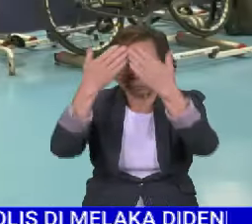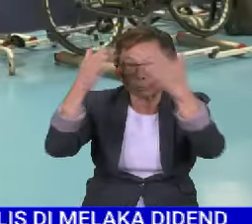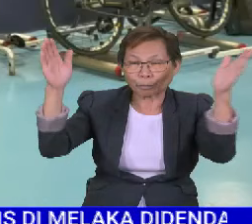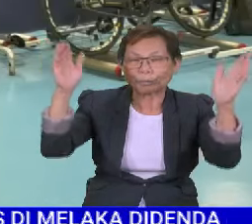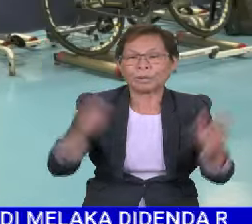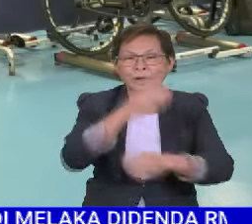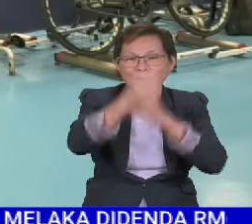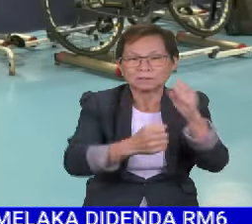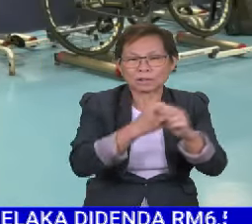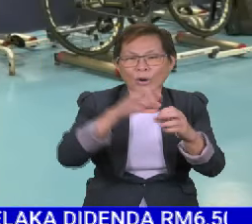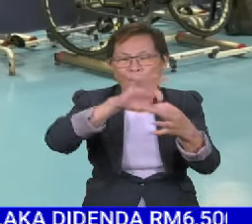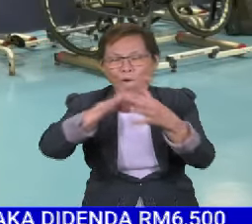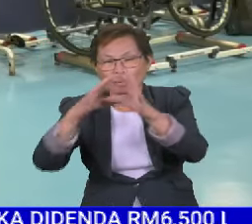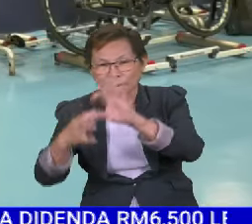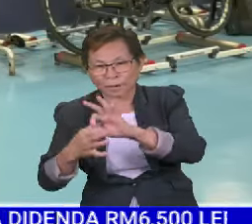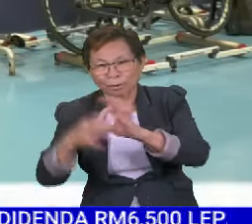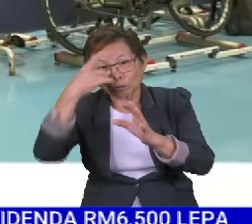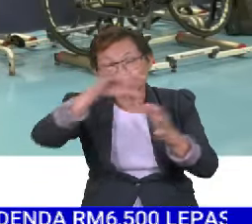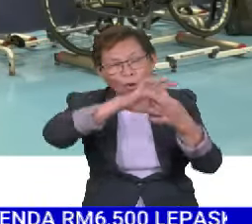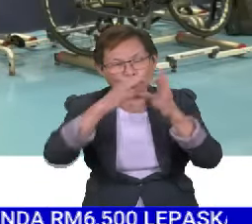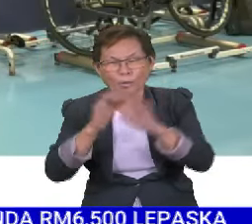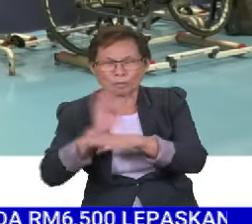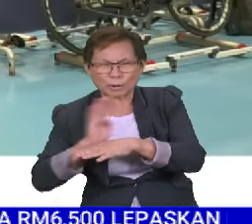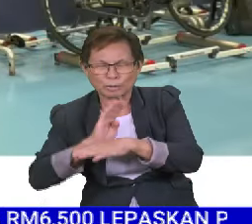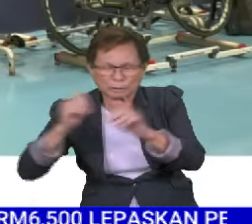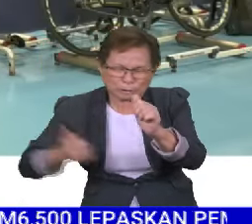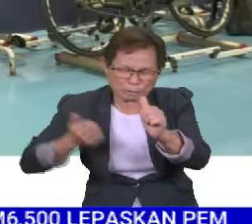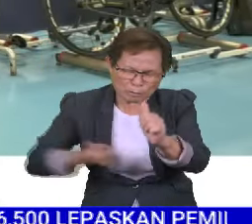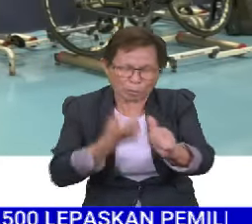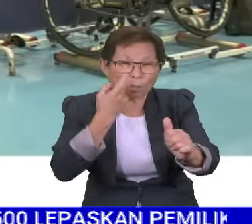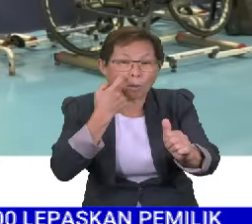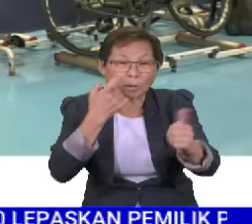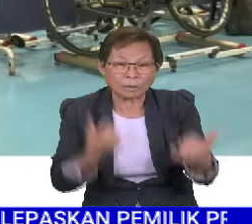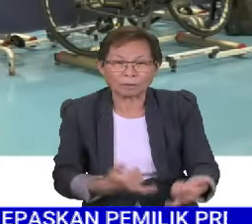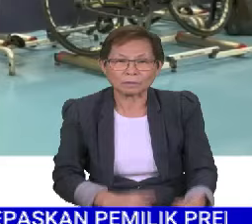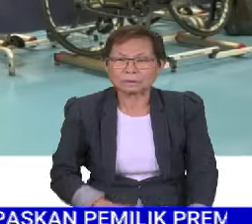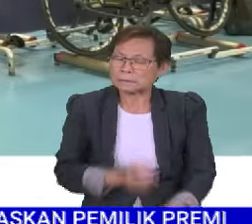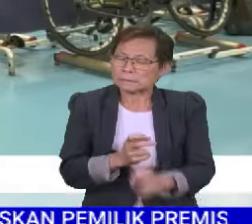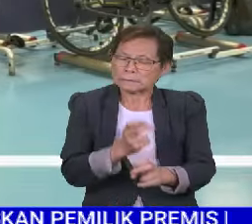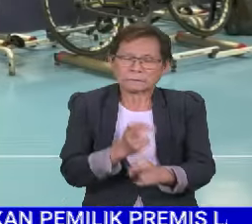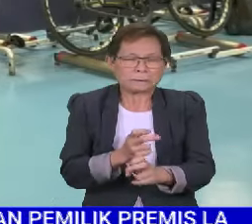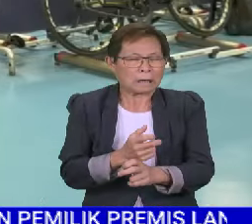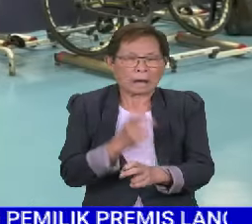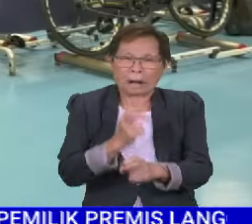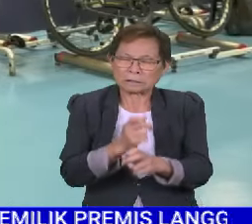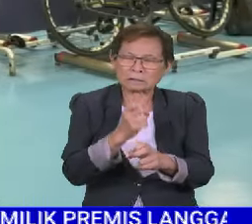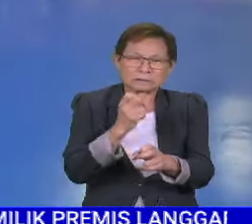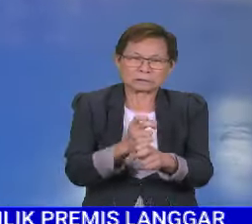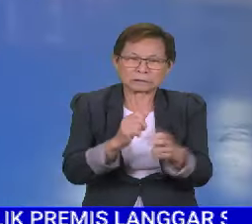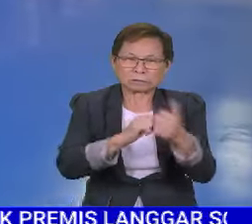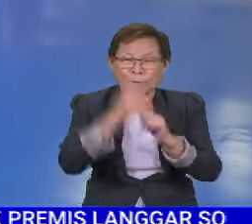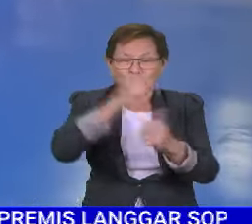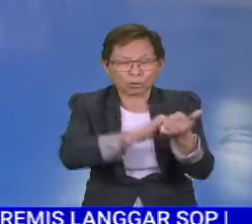Tahun untuk Olimpik ini memang kita akan busy chasing the points lah. Untuk cycling ni is one of the hardest sports untuk qualify ke